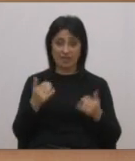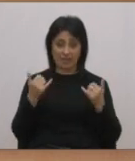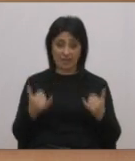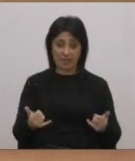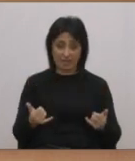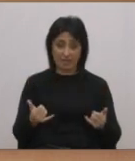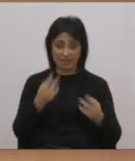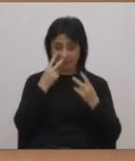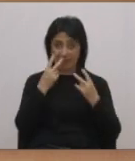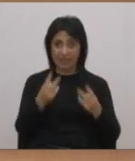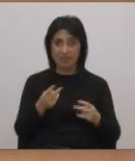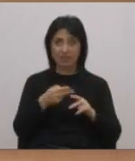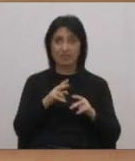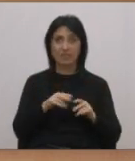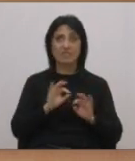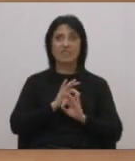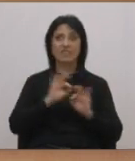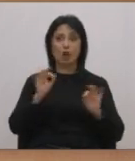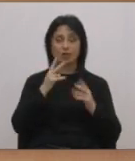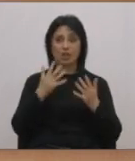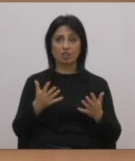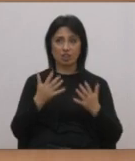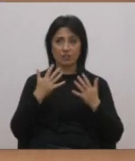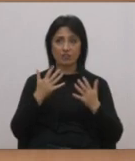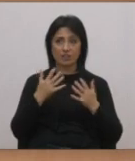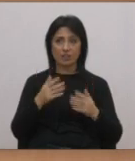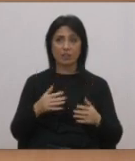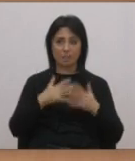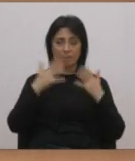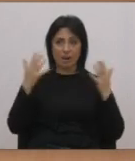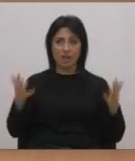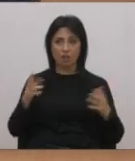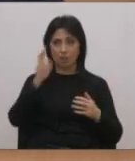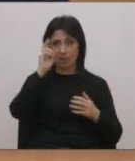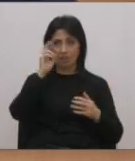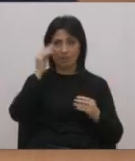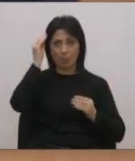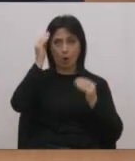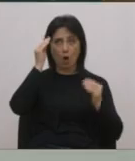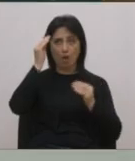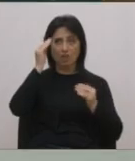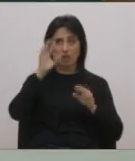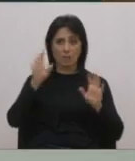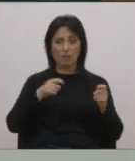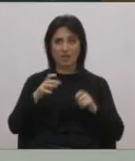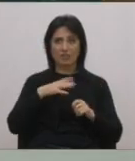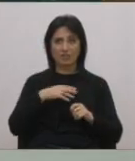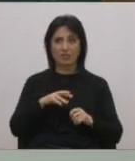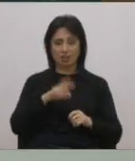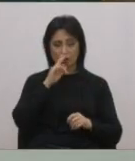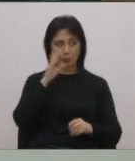ამ გადასახედიდან ეს საოცრად ჩანს. Რომ ის მასშტაბური სახელმწიფოდ მოაზროვნე პრეზიდენტი იყო.